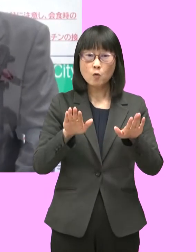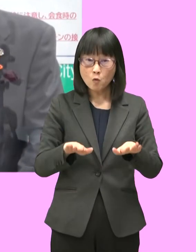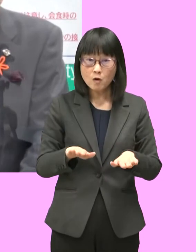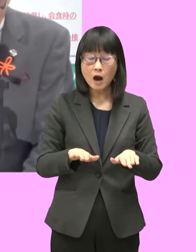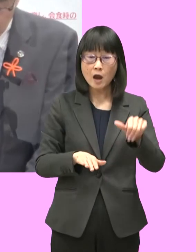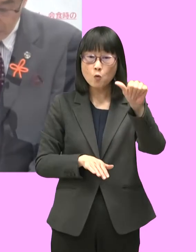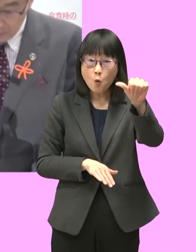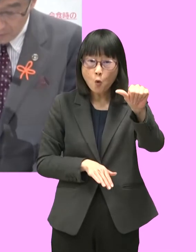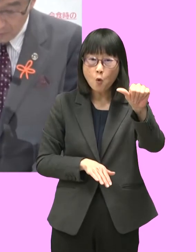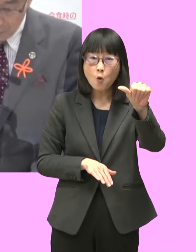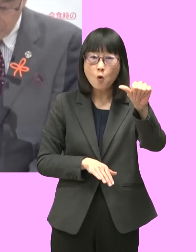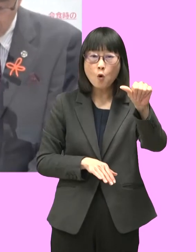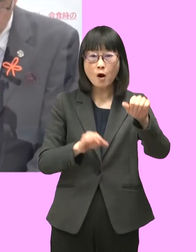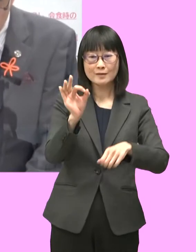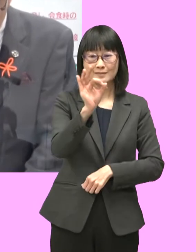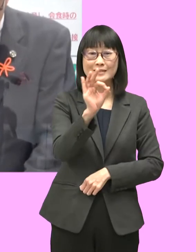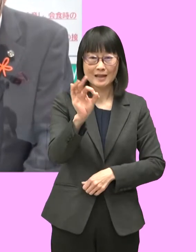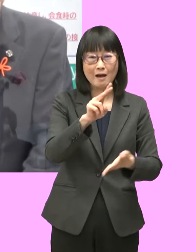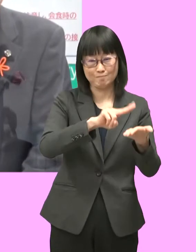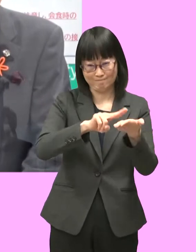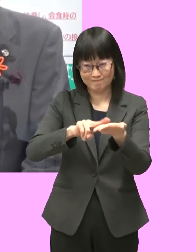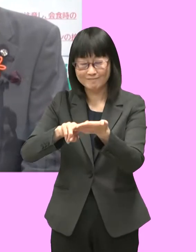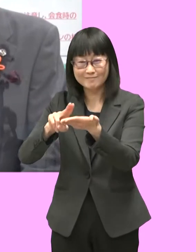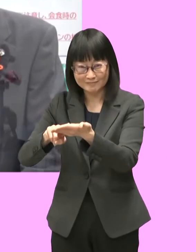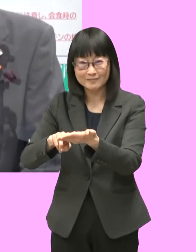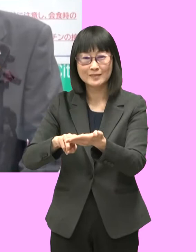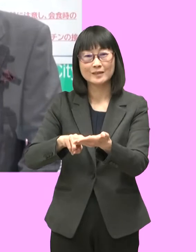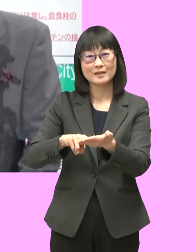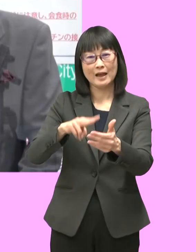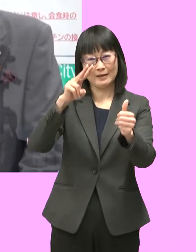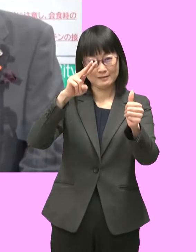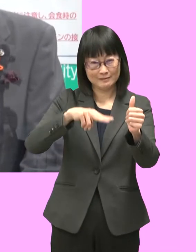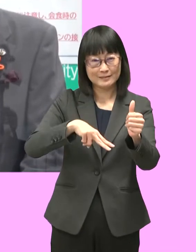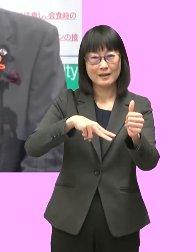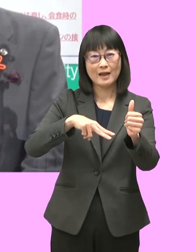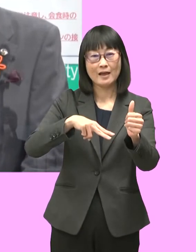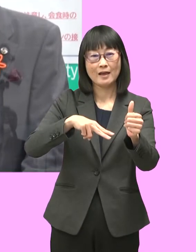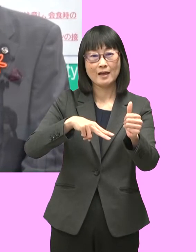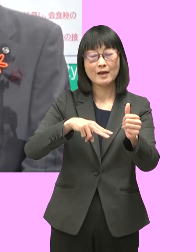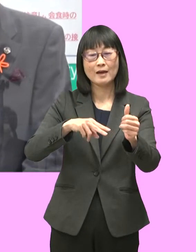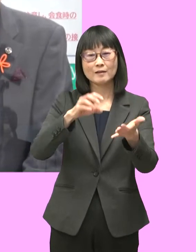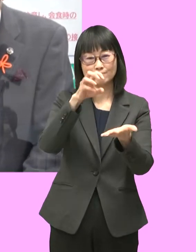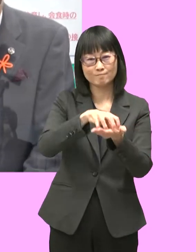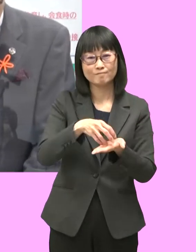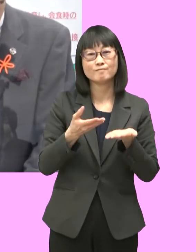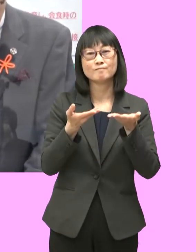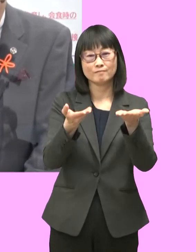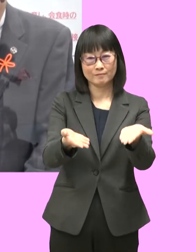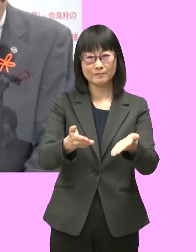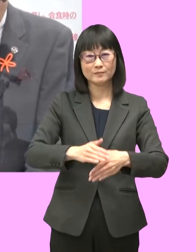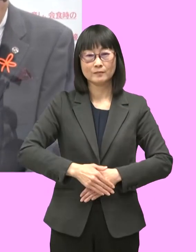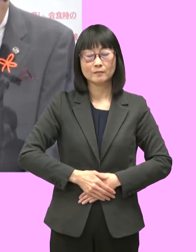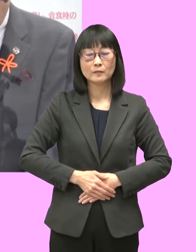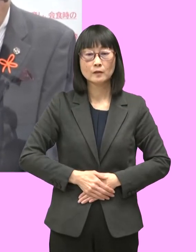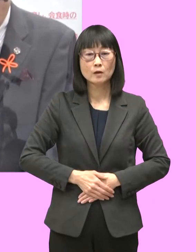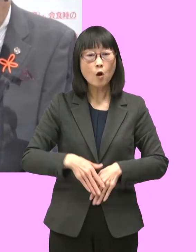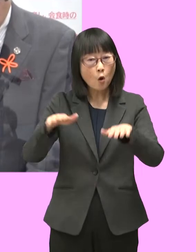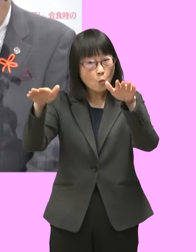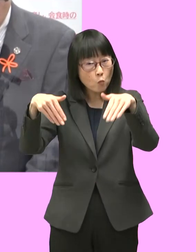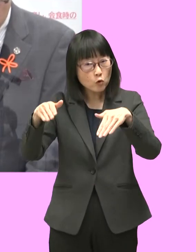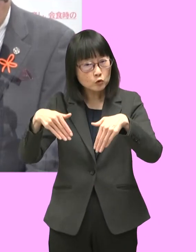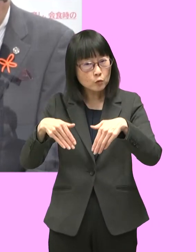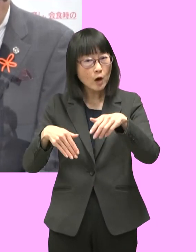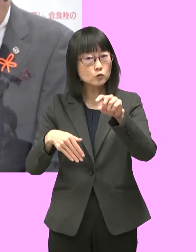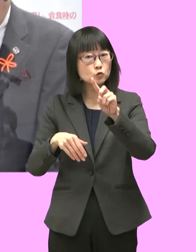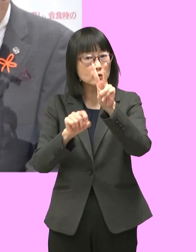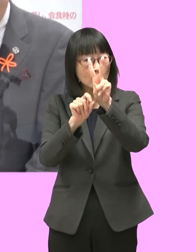で、まあ、今回募集はあの11月の半ばまででありまして、応募総数5